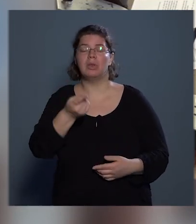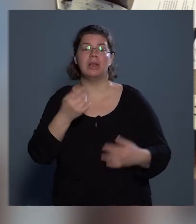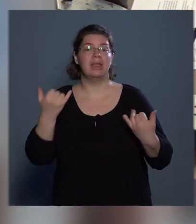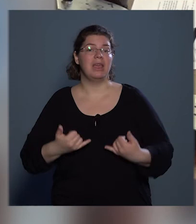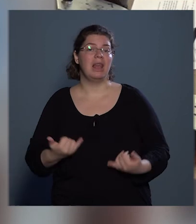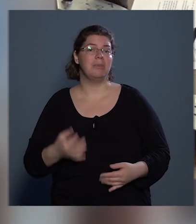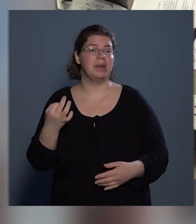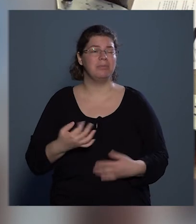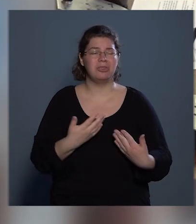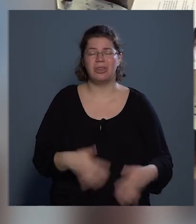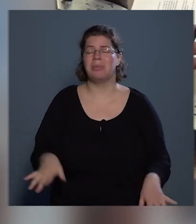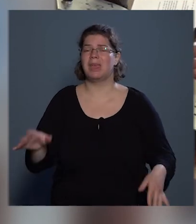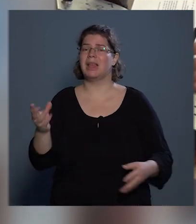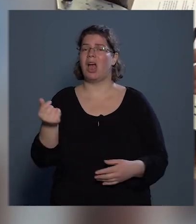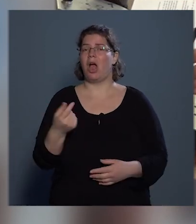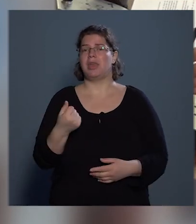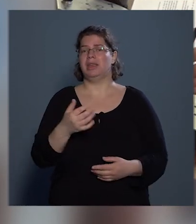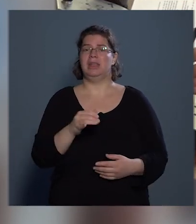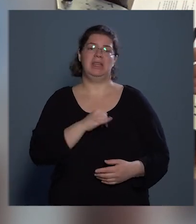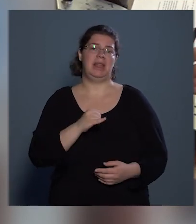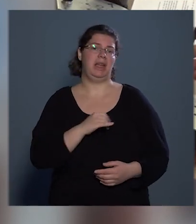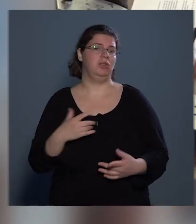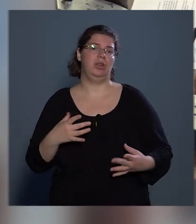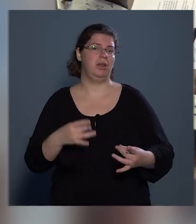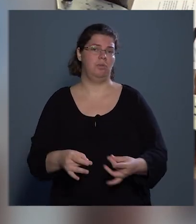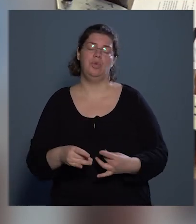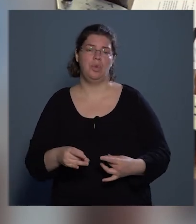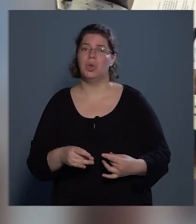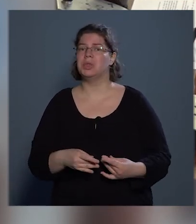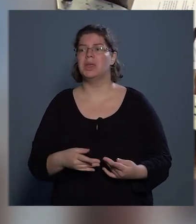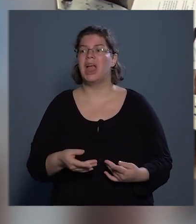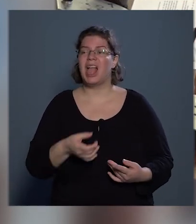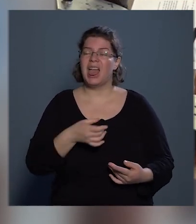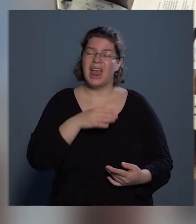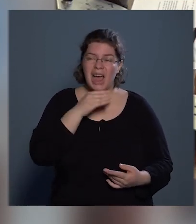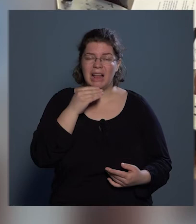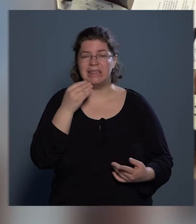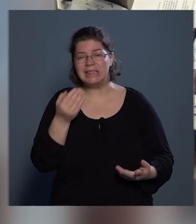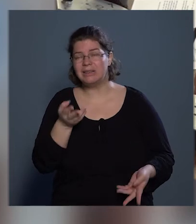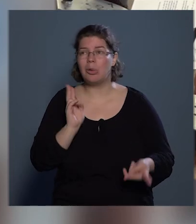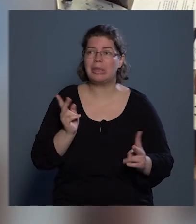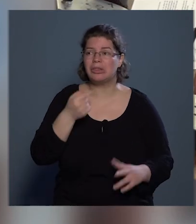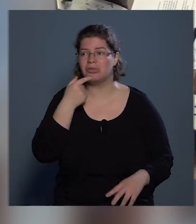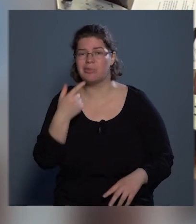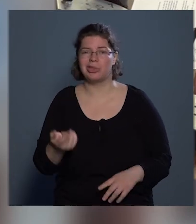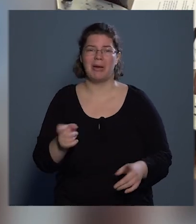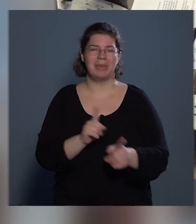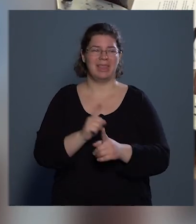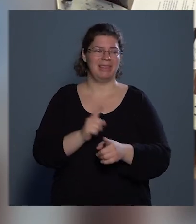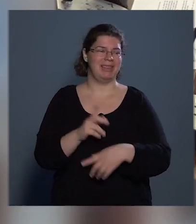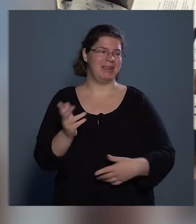semmiféle anyagi érdekeltség nem fűzi, ahogy így nézem ezt a egyébként eléggé hogy is mondjam, ilyen csapodár